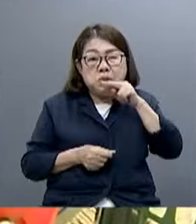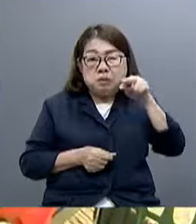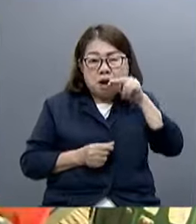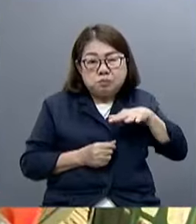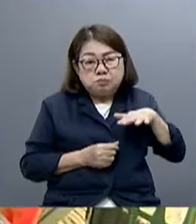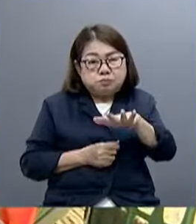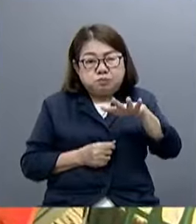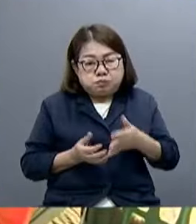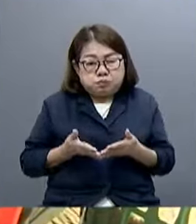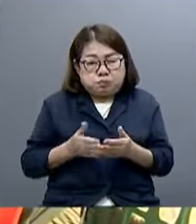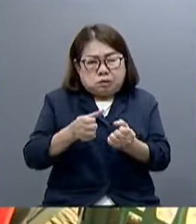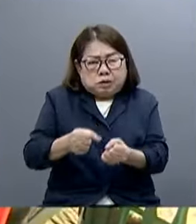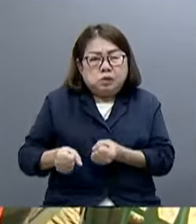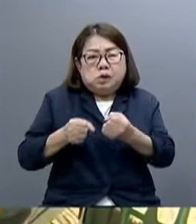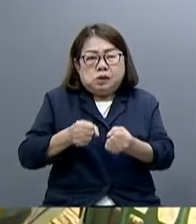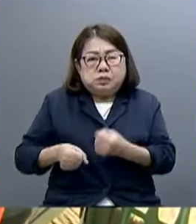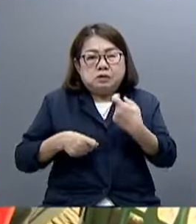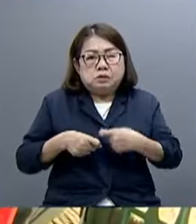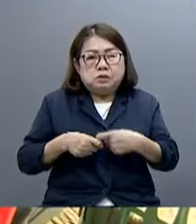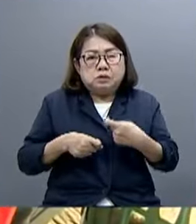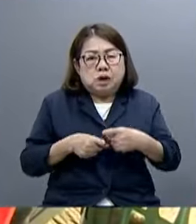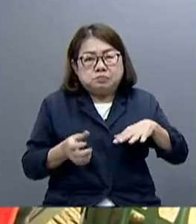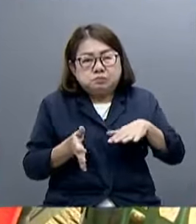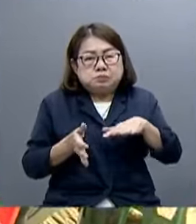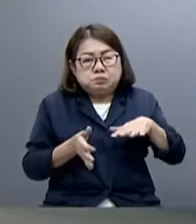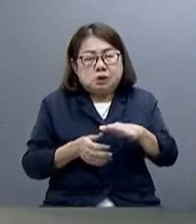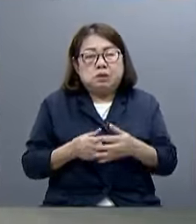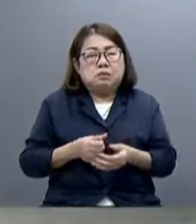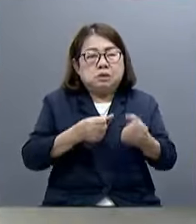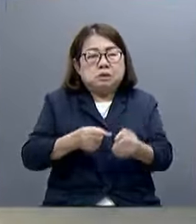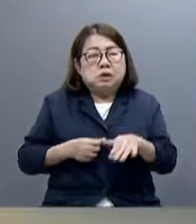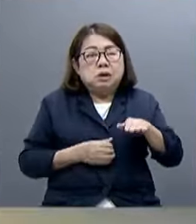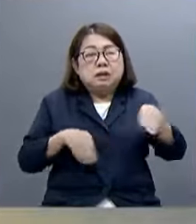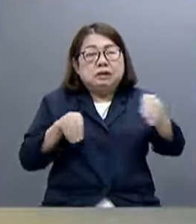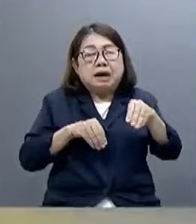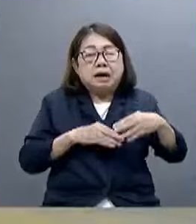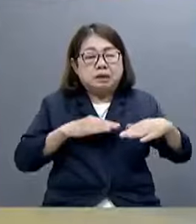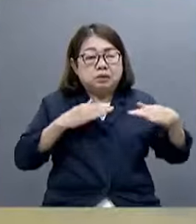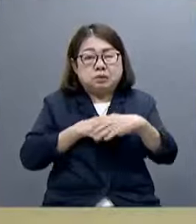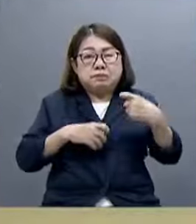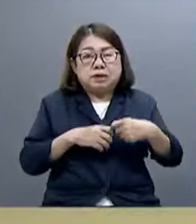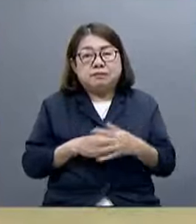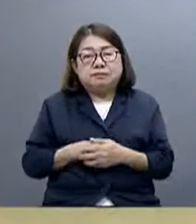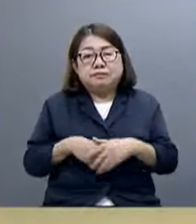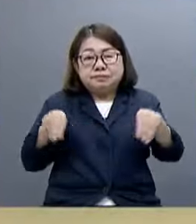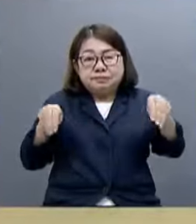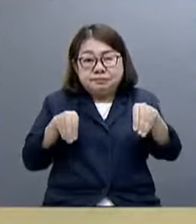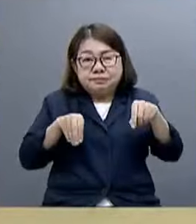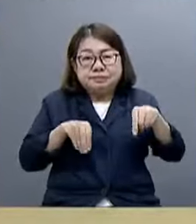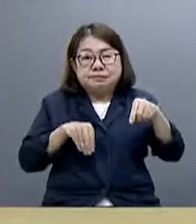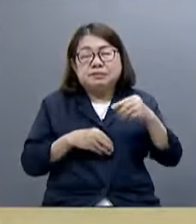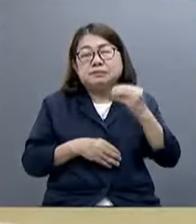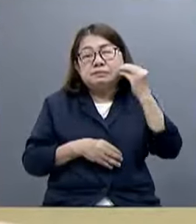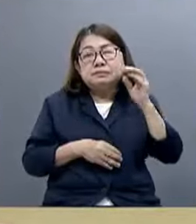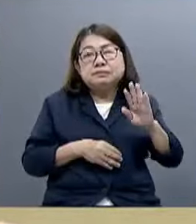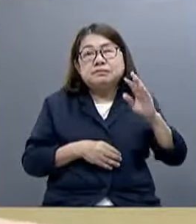จะพายไม่ไหวน้ำแรงพายออกไปถนน ถัดไปไม่ไกลคือบ้านของภาวินีบุญช่วยเ